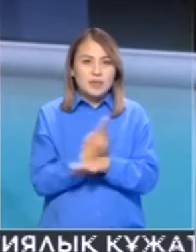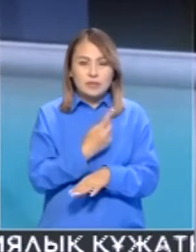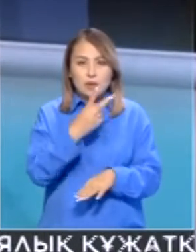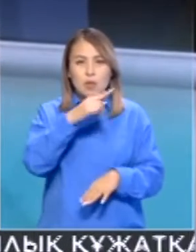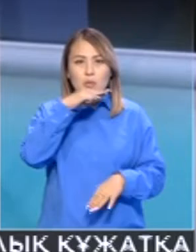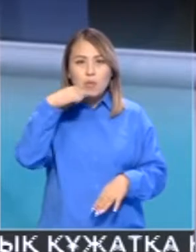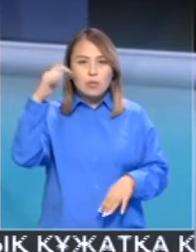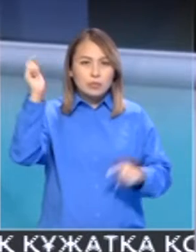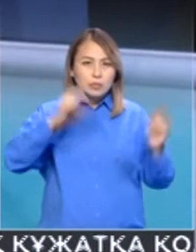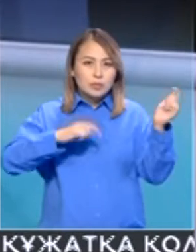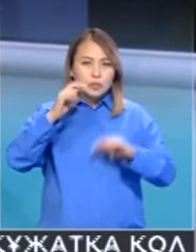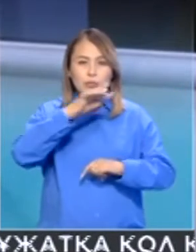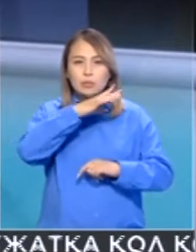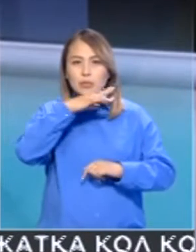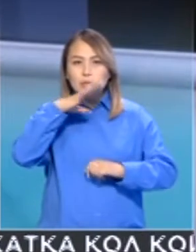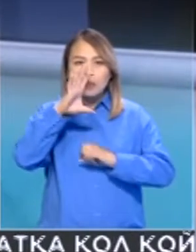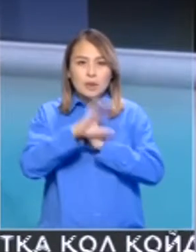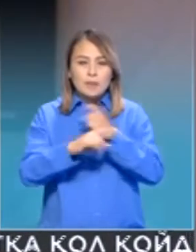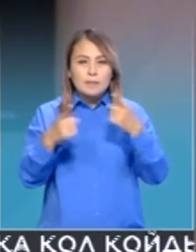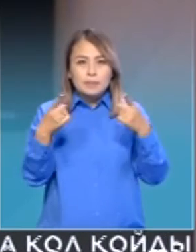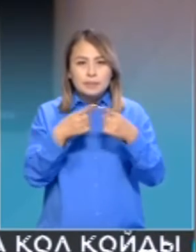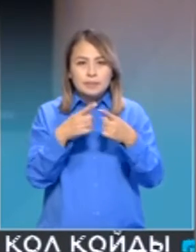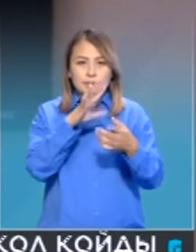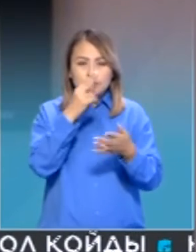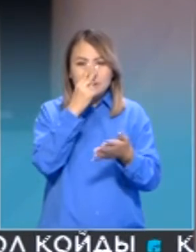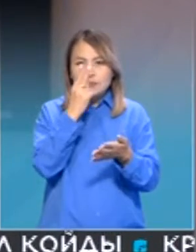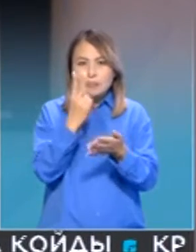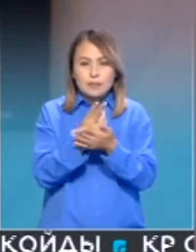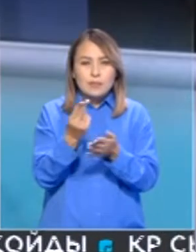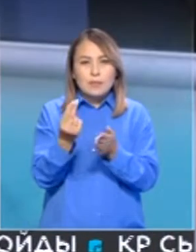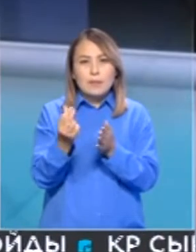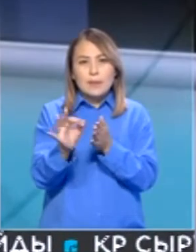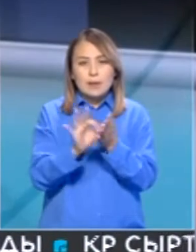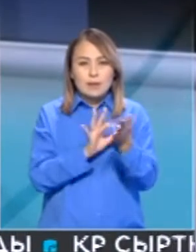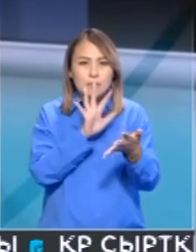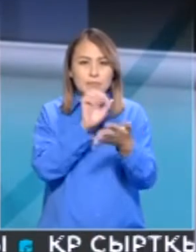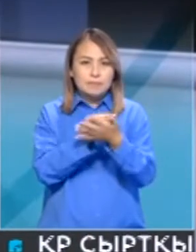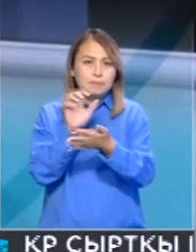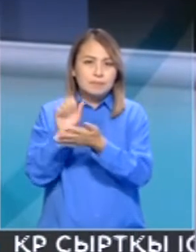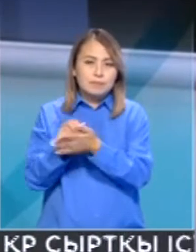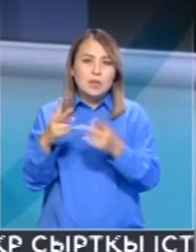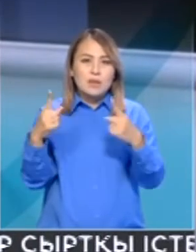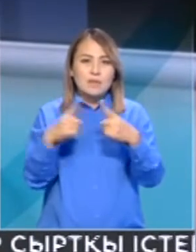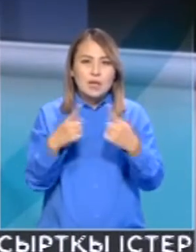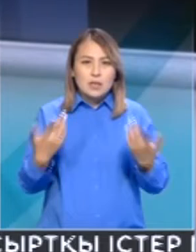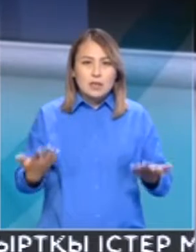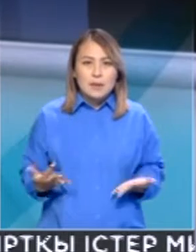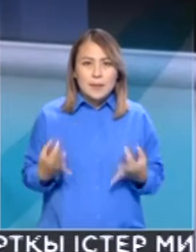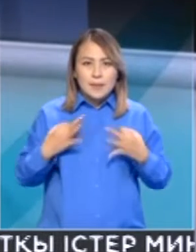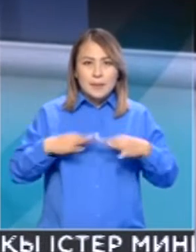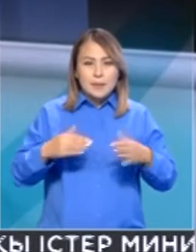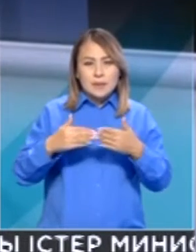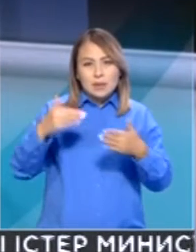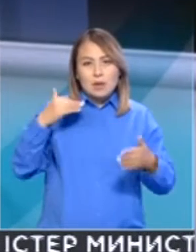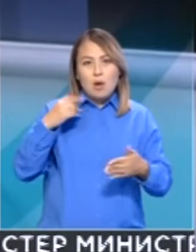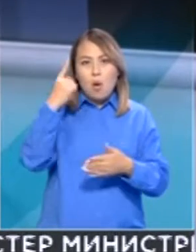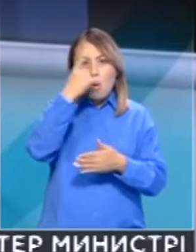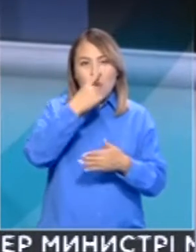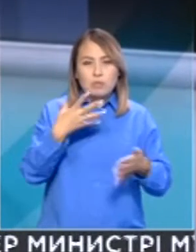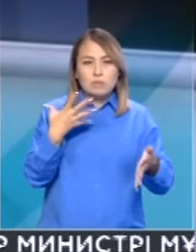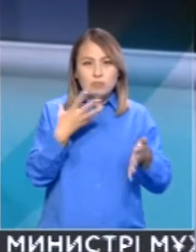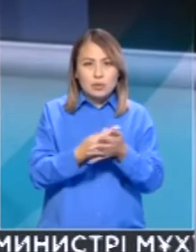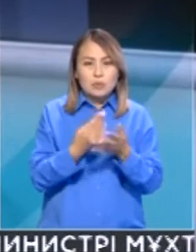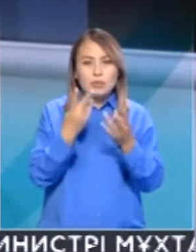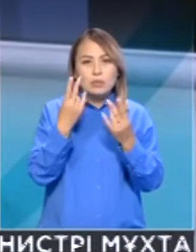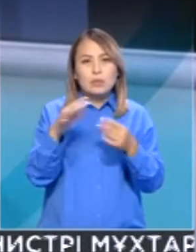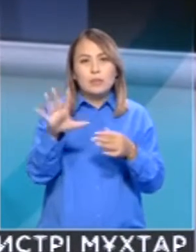Ресейден келетіндер күрт көбейді. Арендалық үйлерді бағасына қарамай бірден алып жатыр. Пәтерін жалға беретін азаматтар алдын ала бір жылдық төлем талап етсе де келісіп